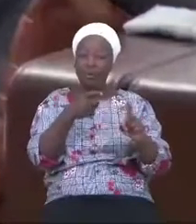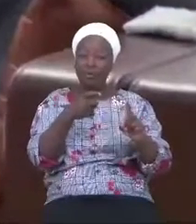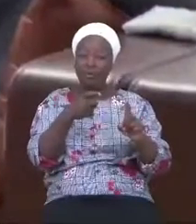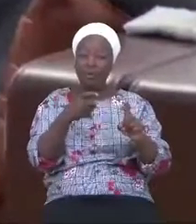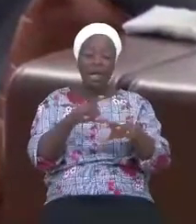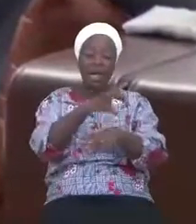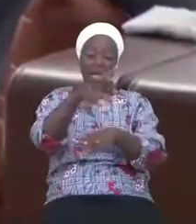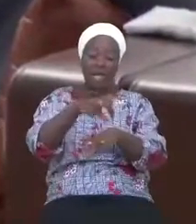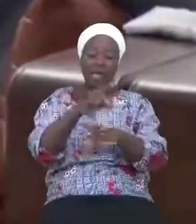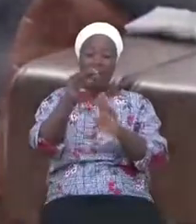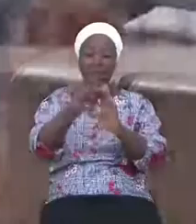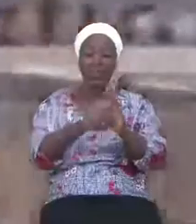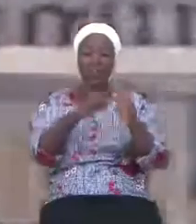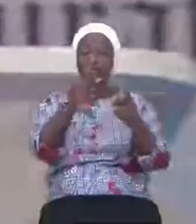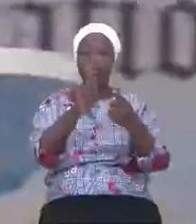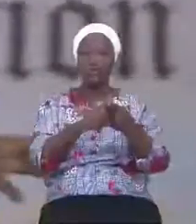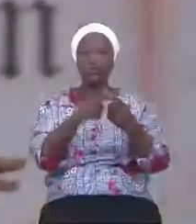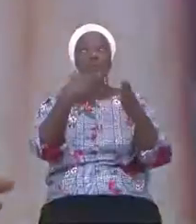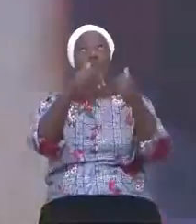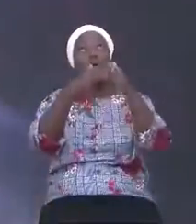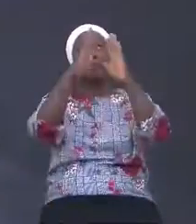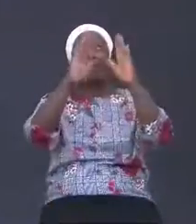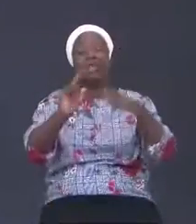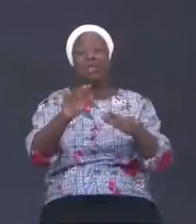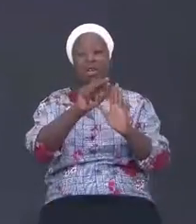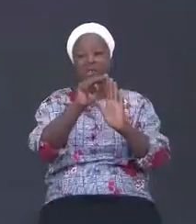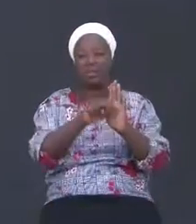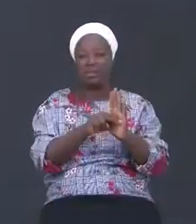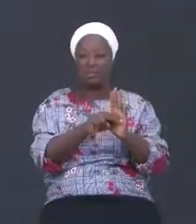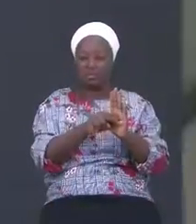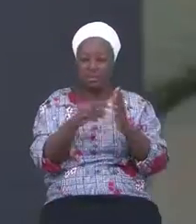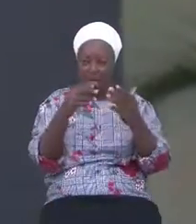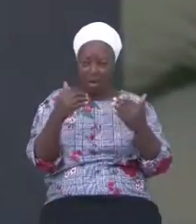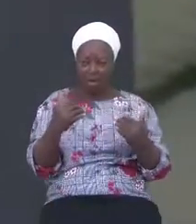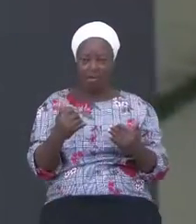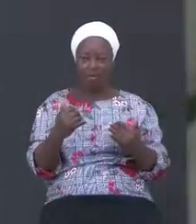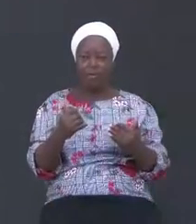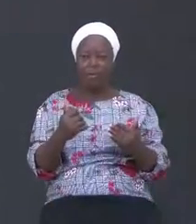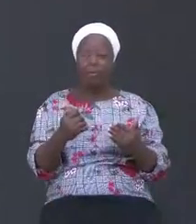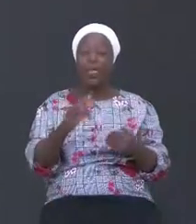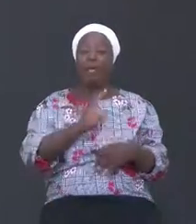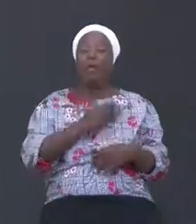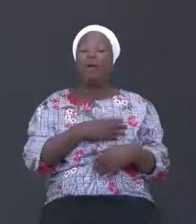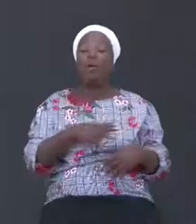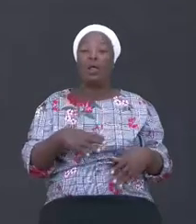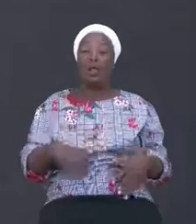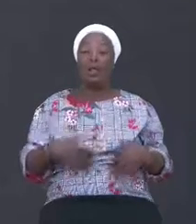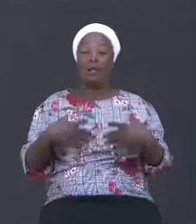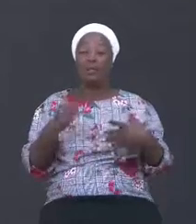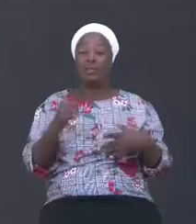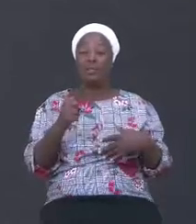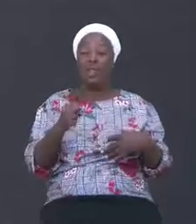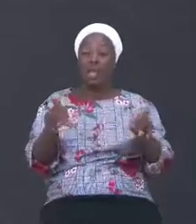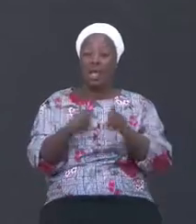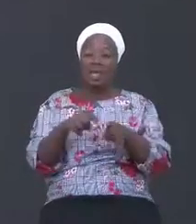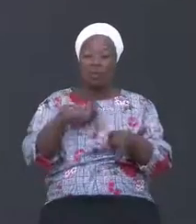Du caractère terrestre au caractère céleste. Maintenant, nos vies,